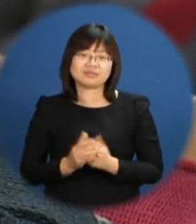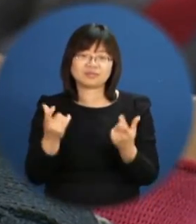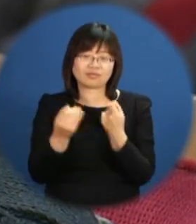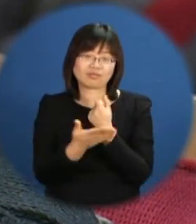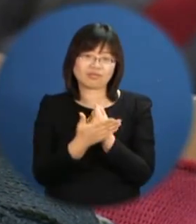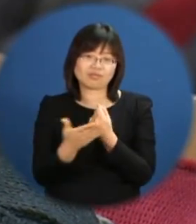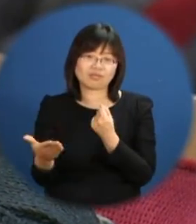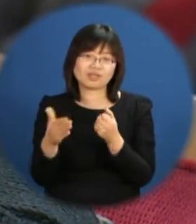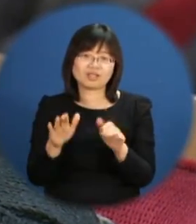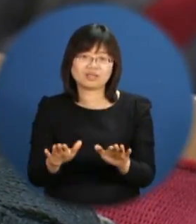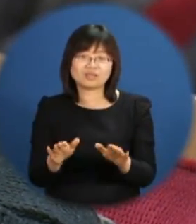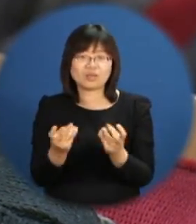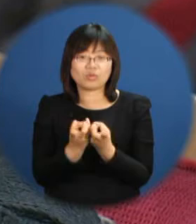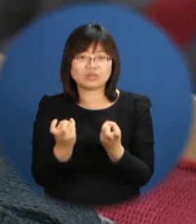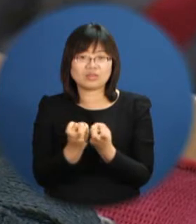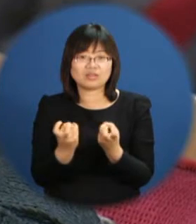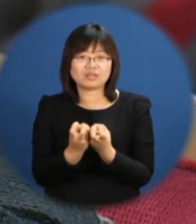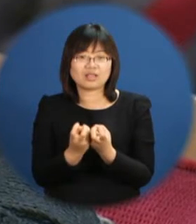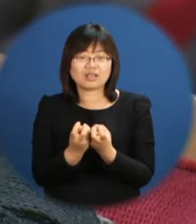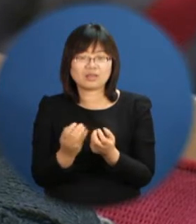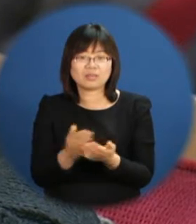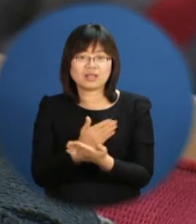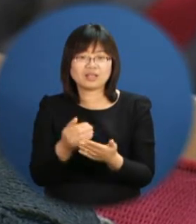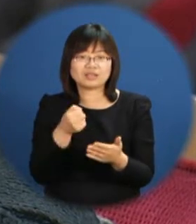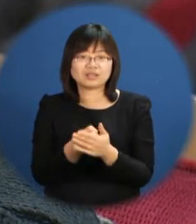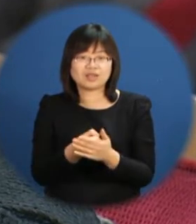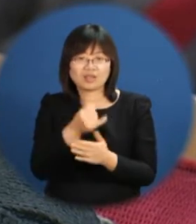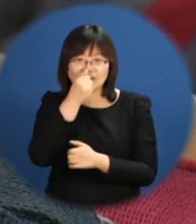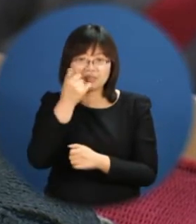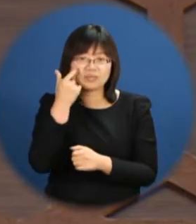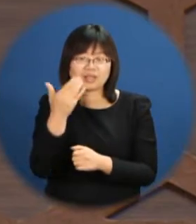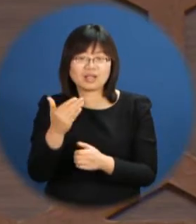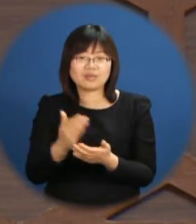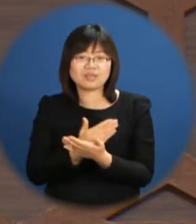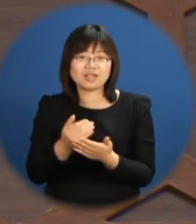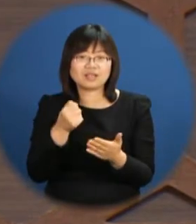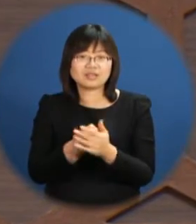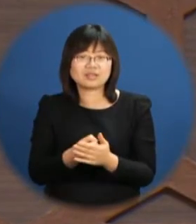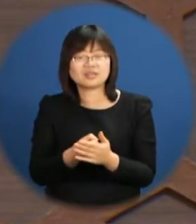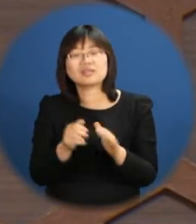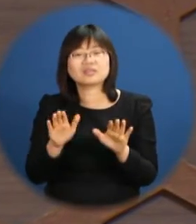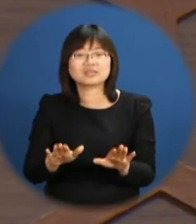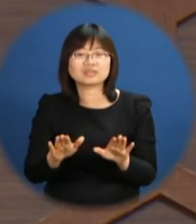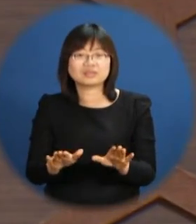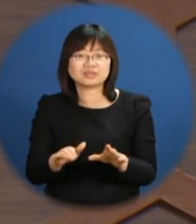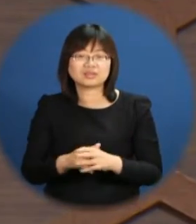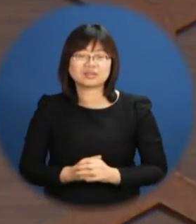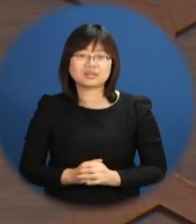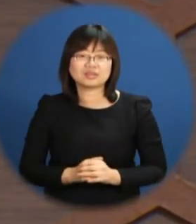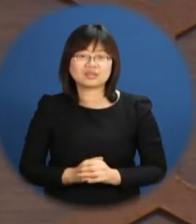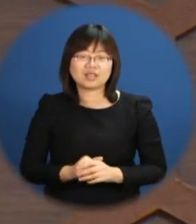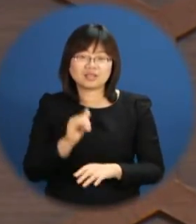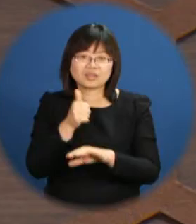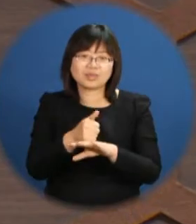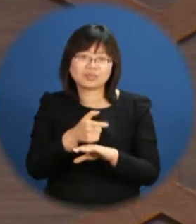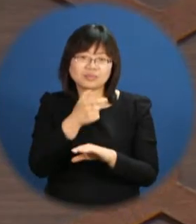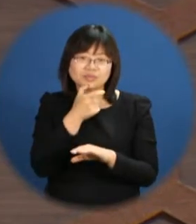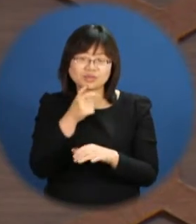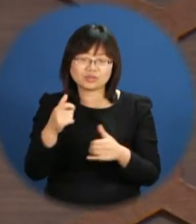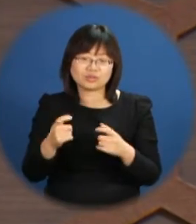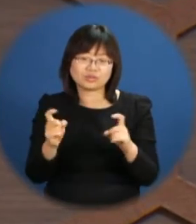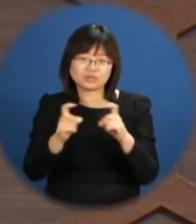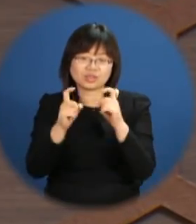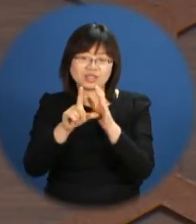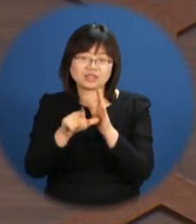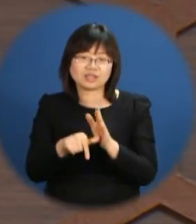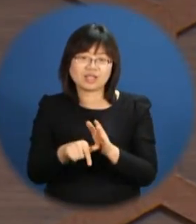그래서 이제 그럼 어떻게 판결이 낮게 씁니까 판결이 2 결국 물론 정해서